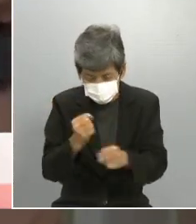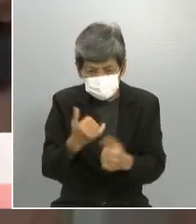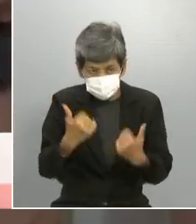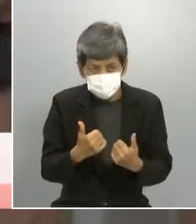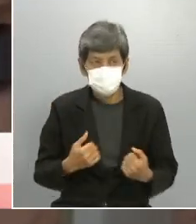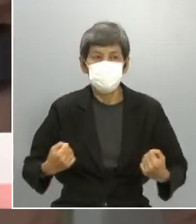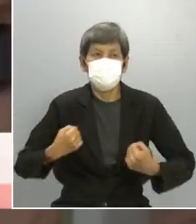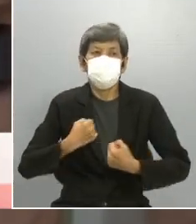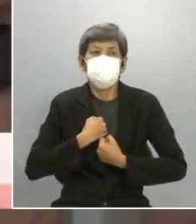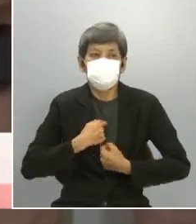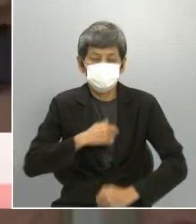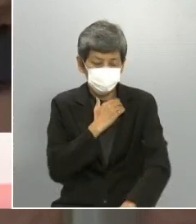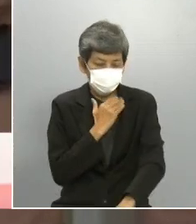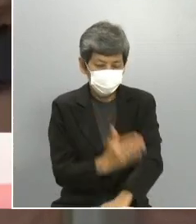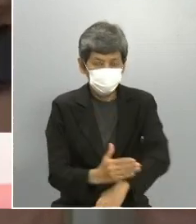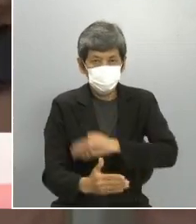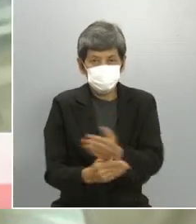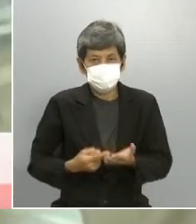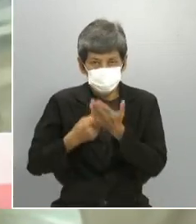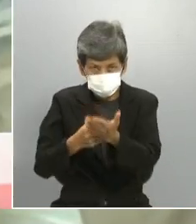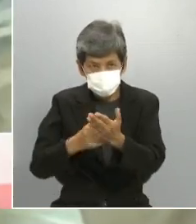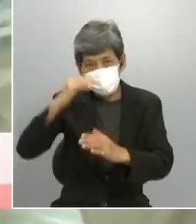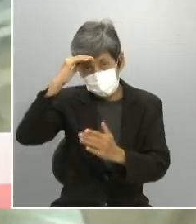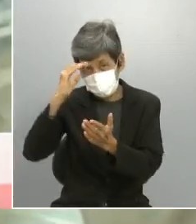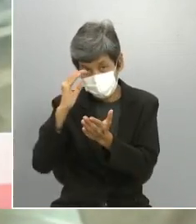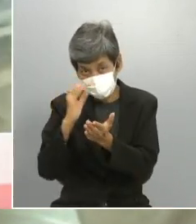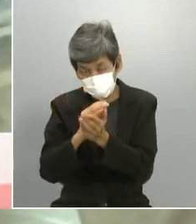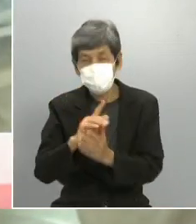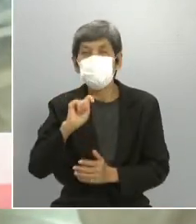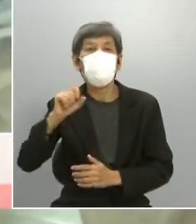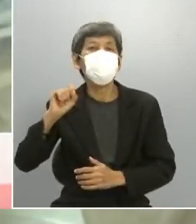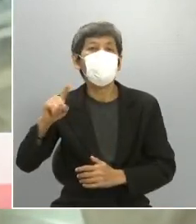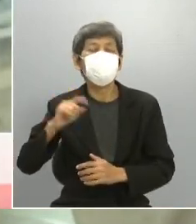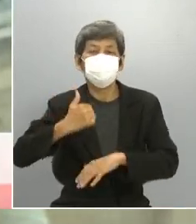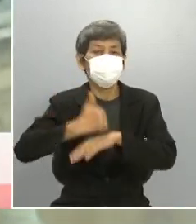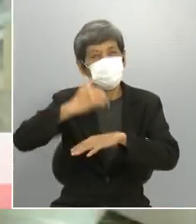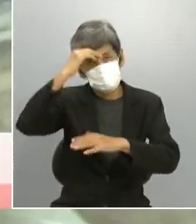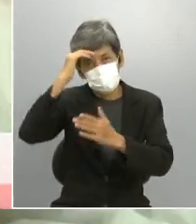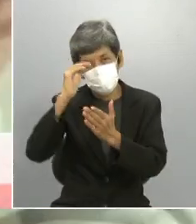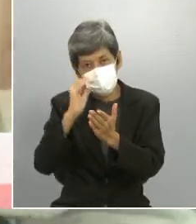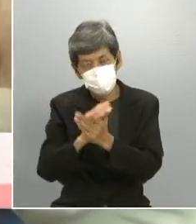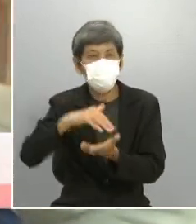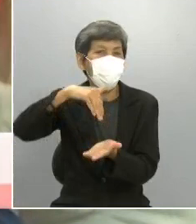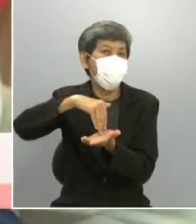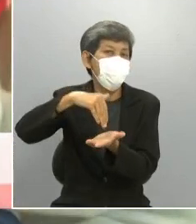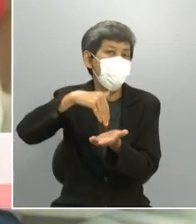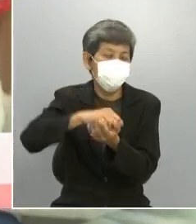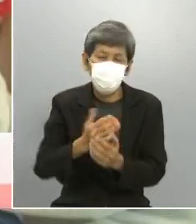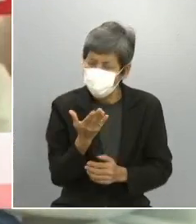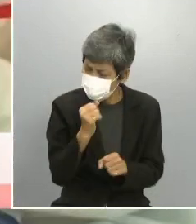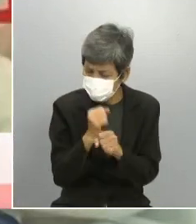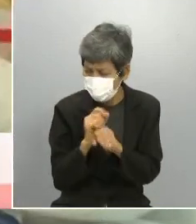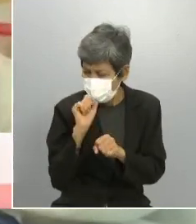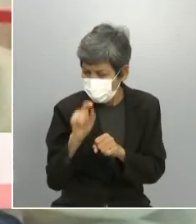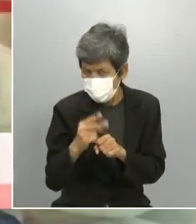สูงชุด PEไปยื่นหนังสือถึงพลตำรวจโทต่อศักดิ์สุขวิมลผู้บัญชาการตำรวจสอบสวนกลางขอให้เร่ง